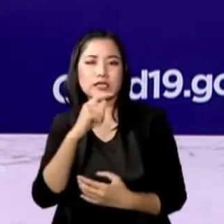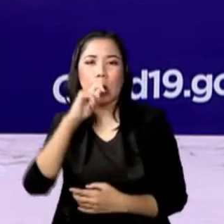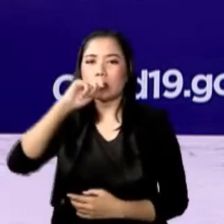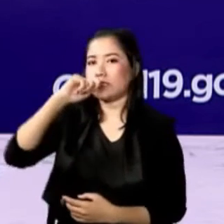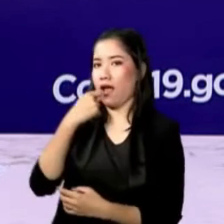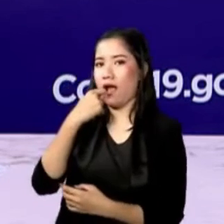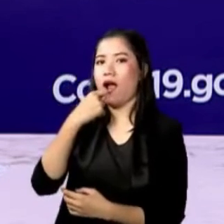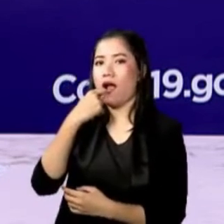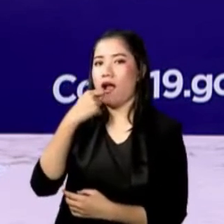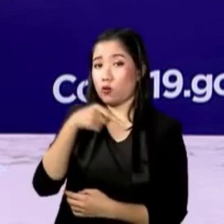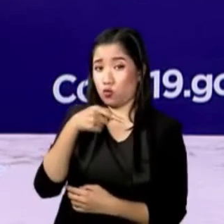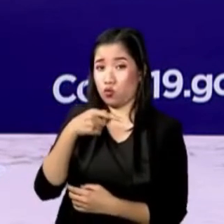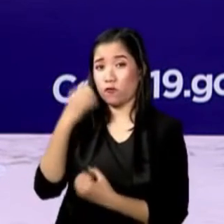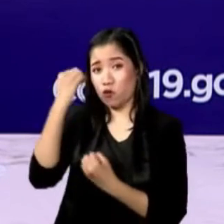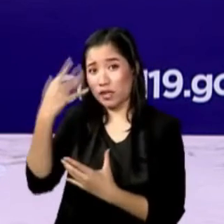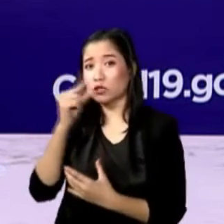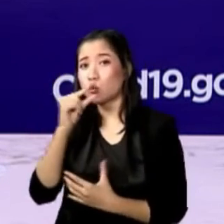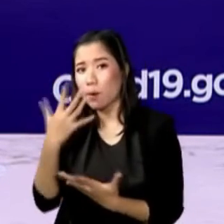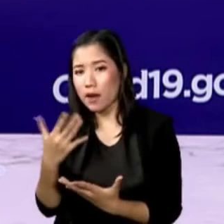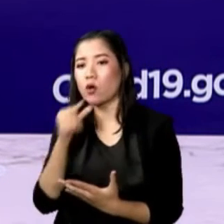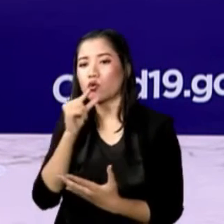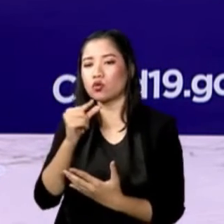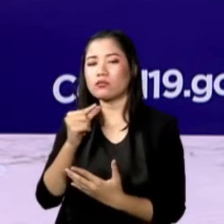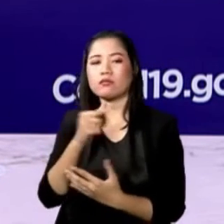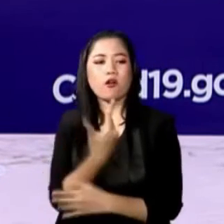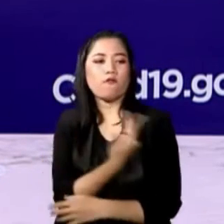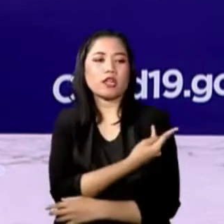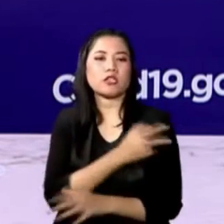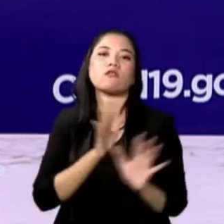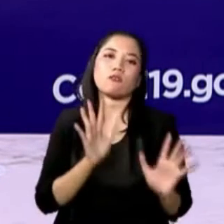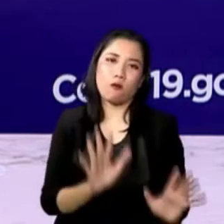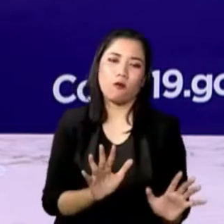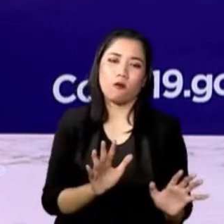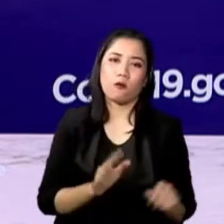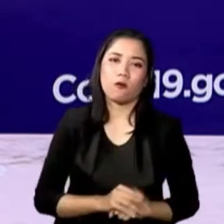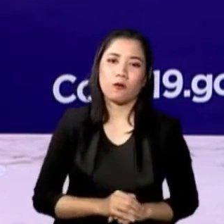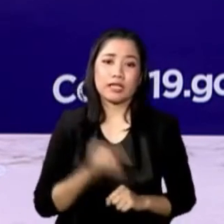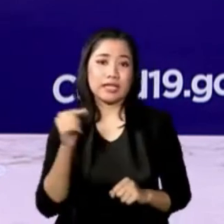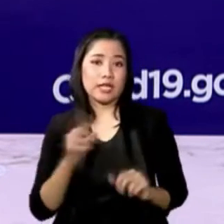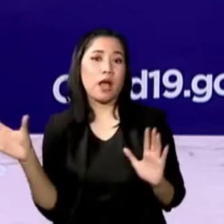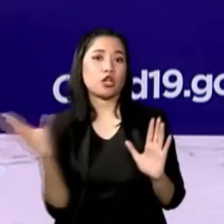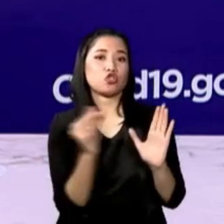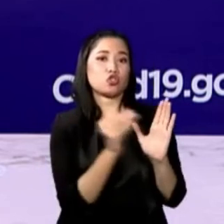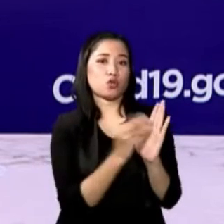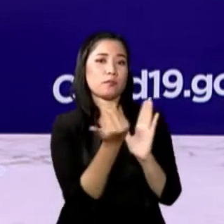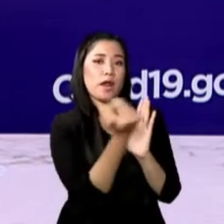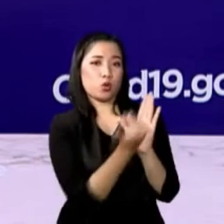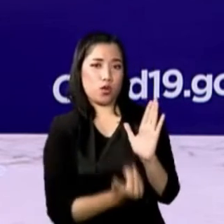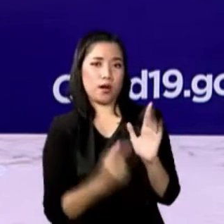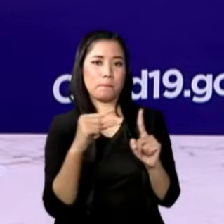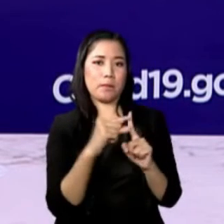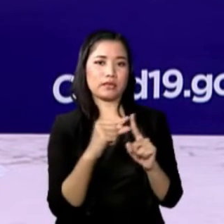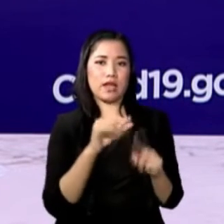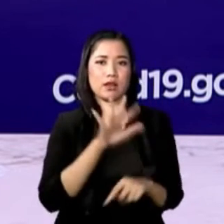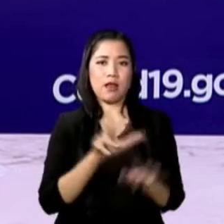semata-mata digunakan untuk kepentingan proses vaksinasi. Hal ini sudah diatur dalam Pasal